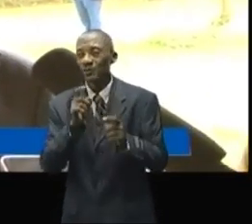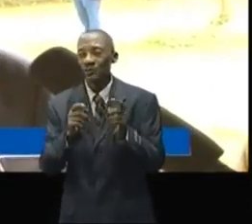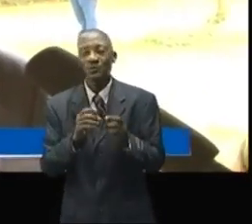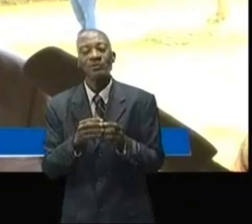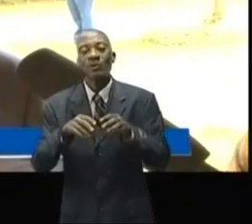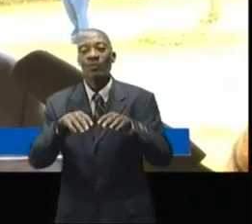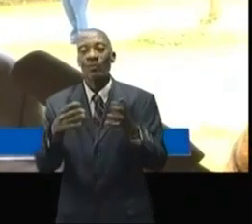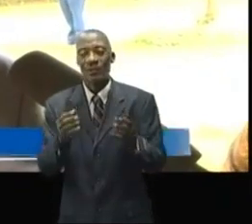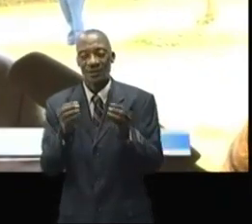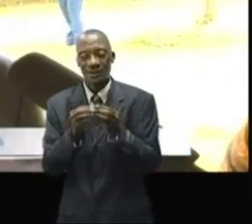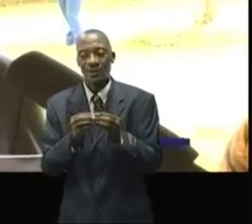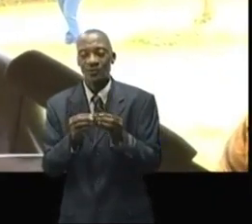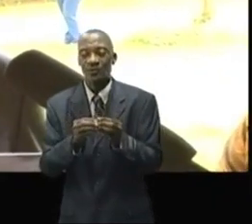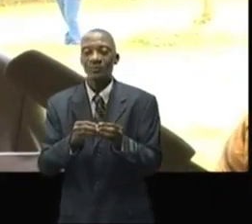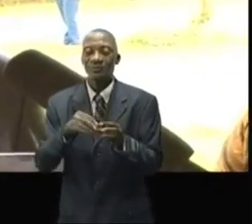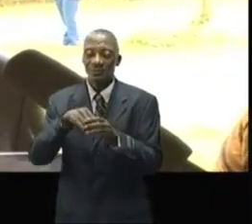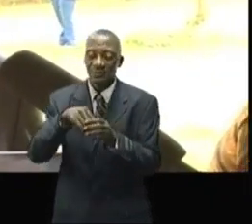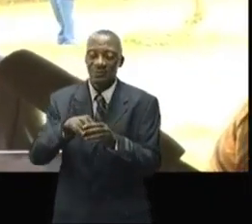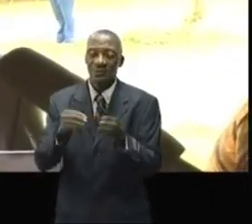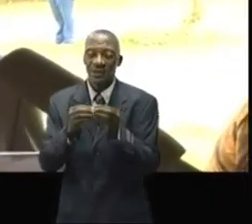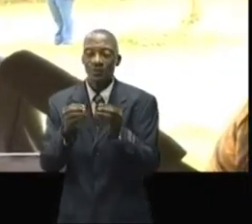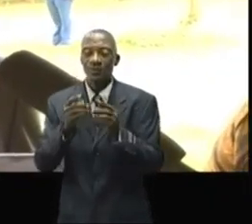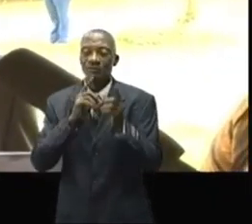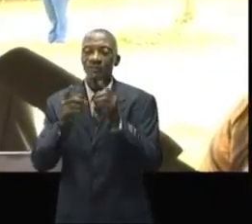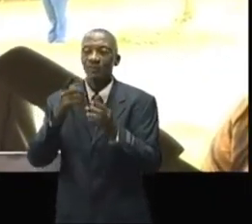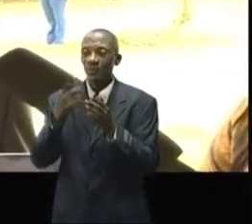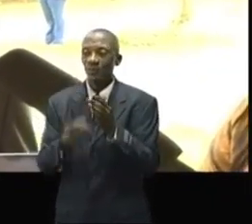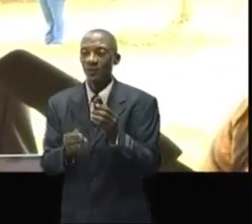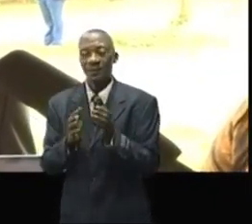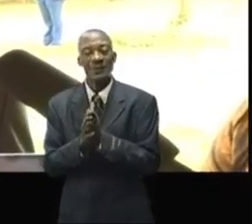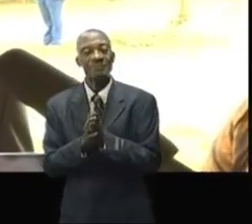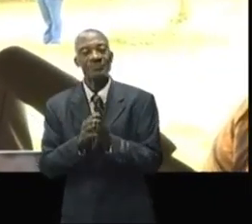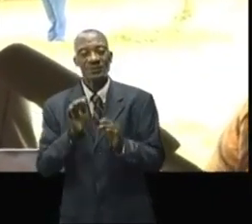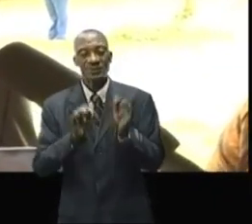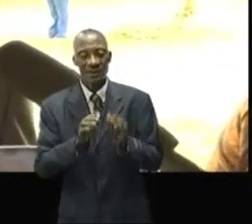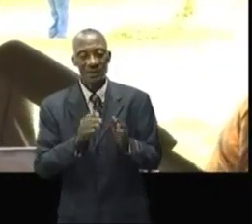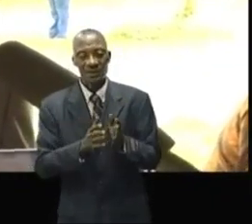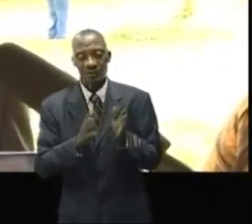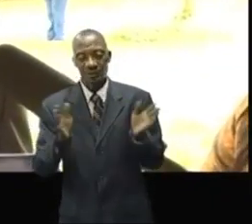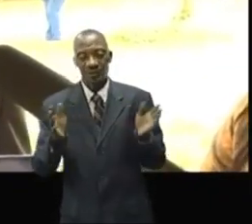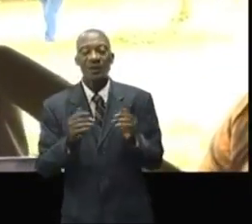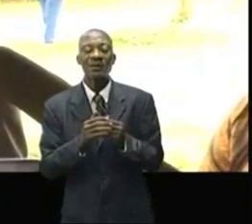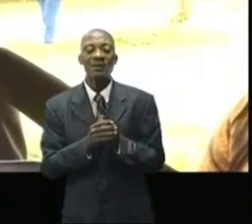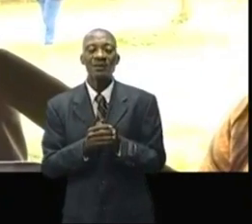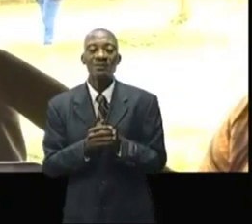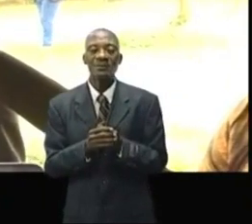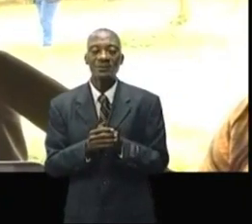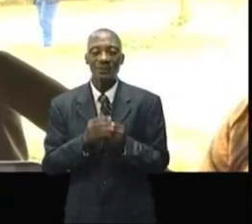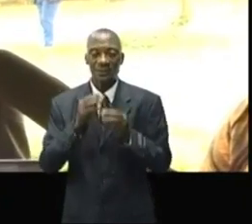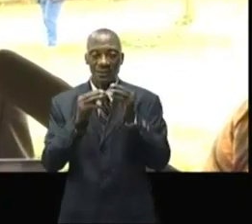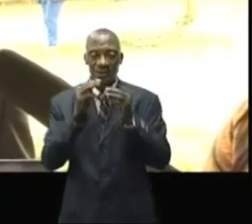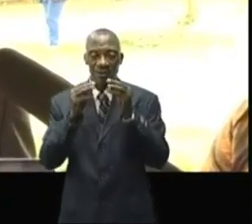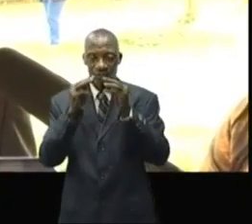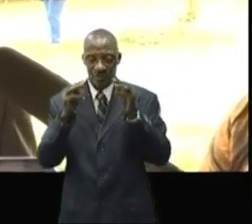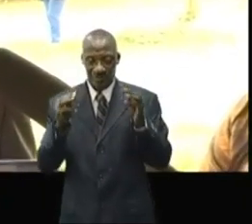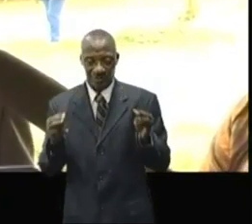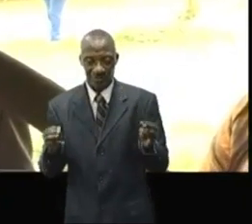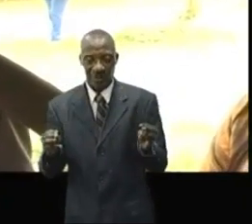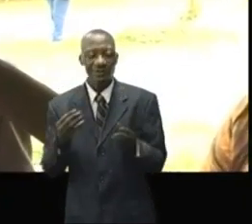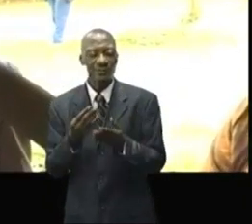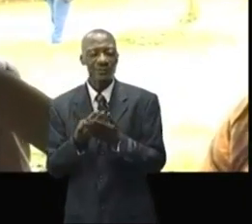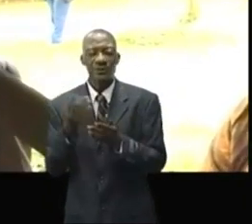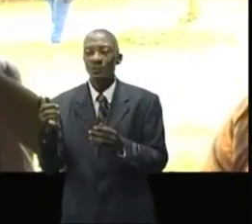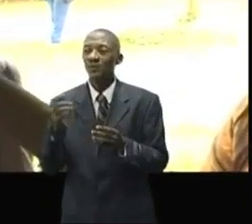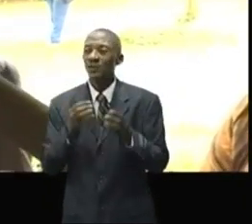des outils nécessaires pour permettre la passation de marché et faciliter ainsi